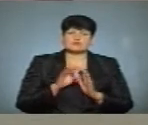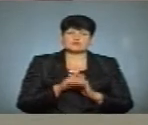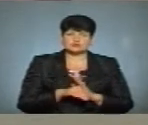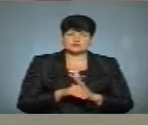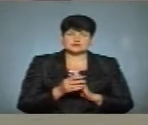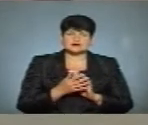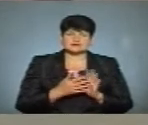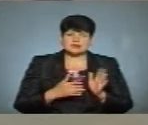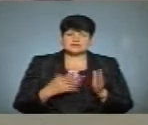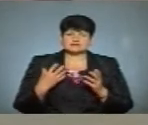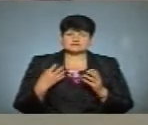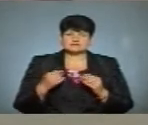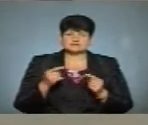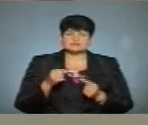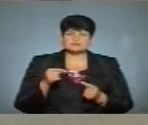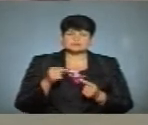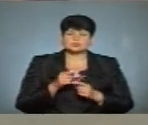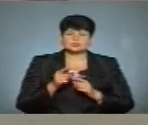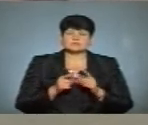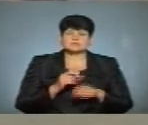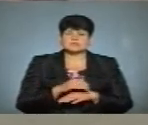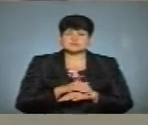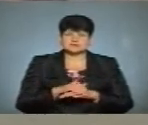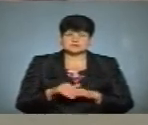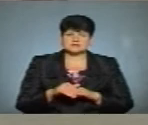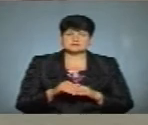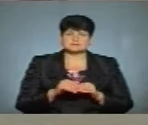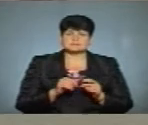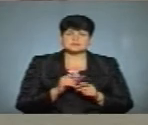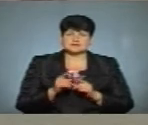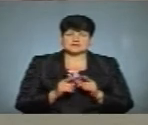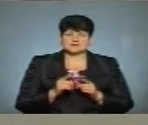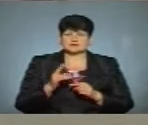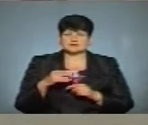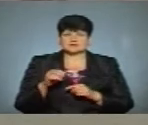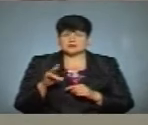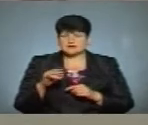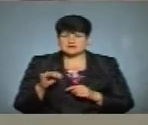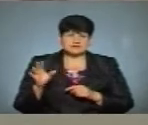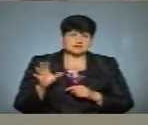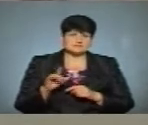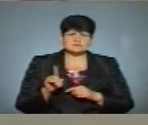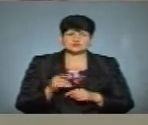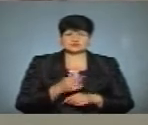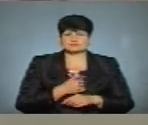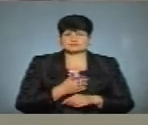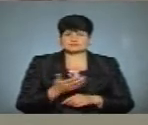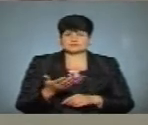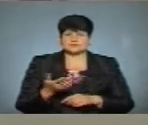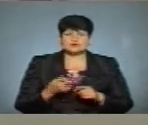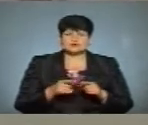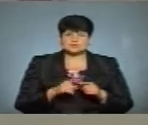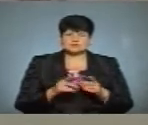вже відповідно міняти адресу, міняти ідентифікаційні дані і все, що він забажає. Для цього